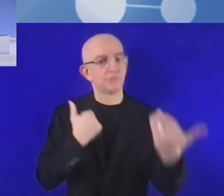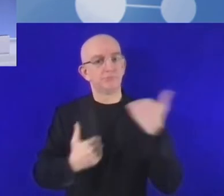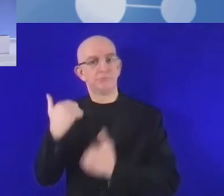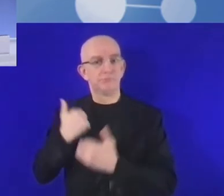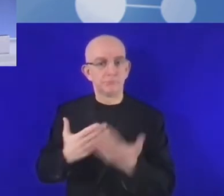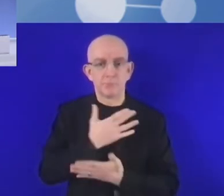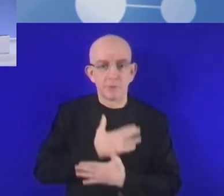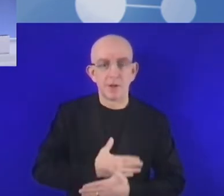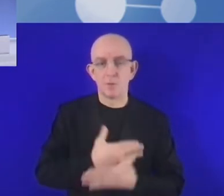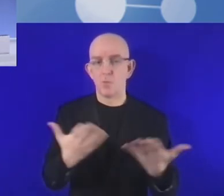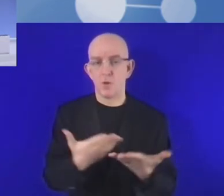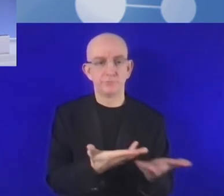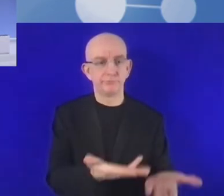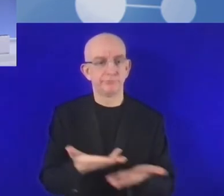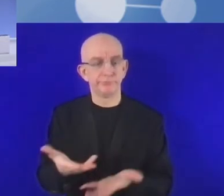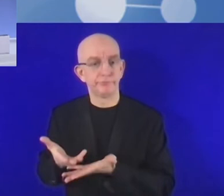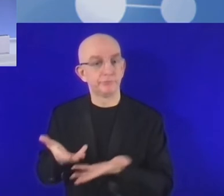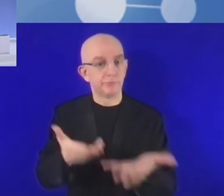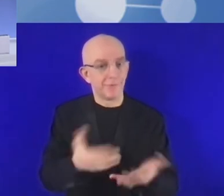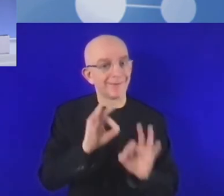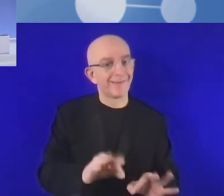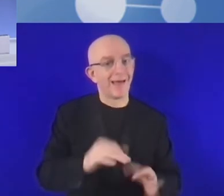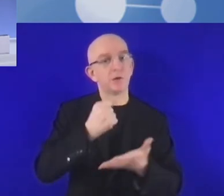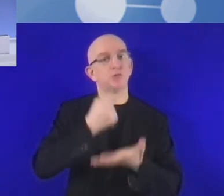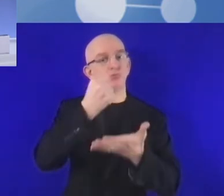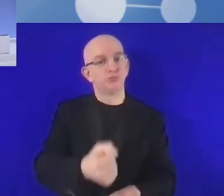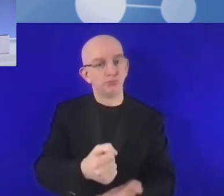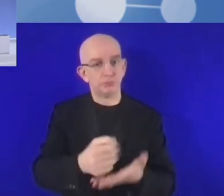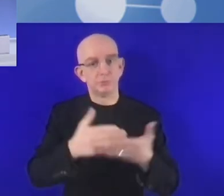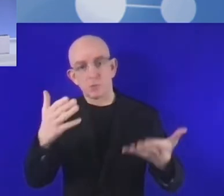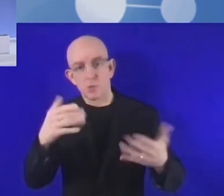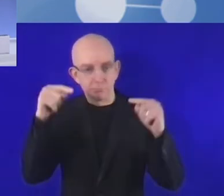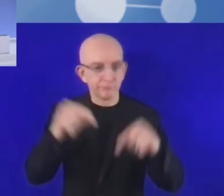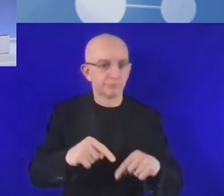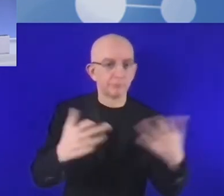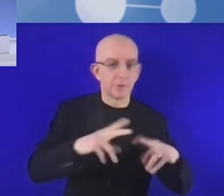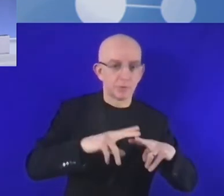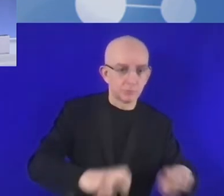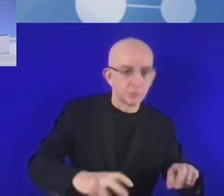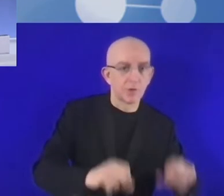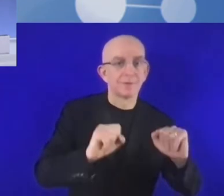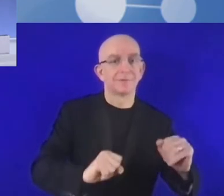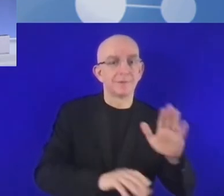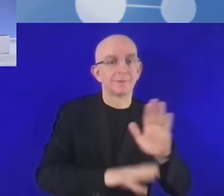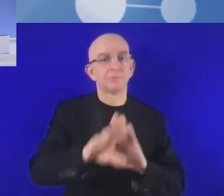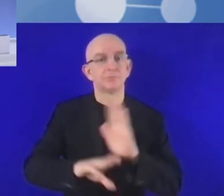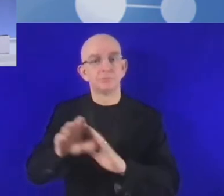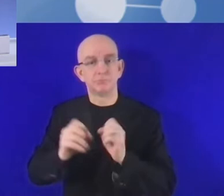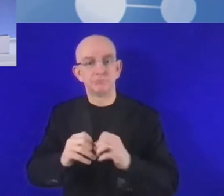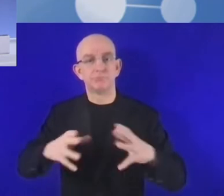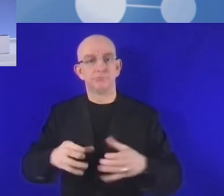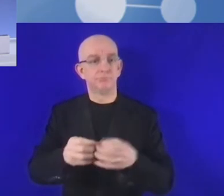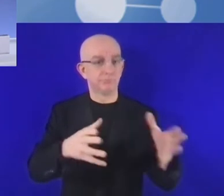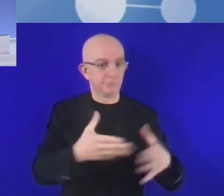是非常大，因为这些各个方面的投资、技术的投资、数字化的投资是非常巨大